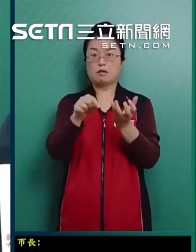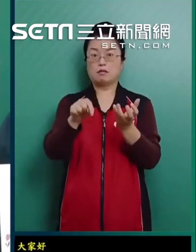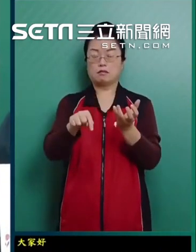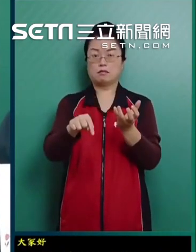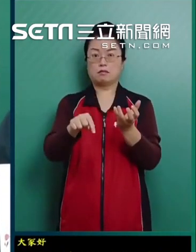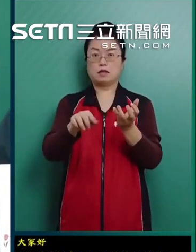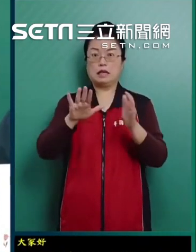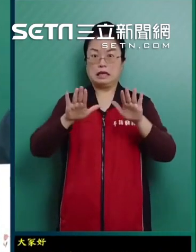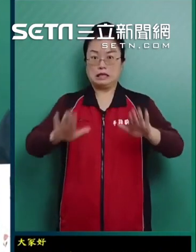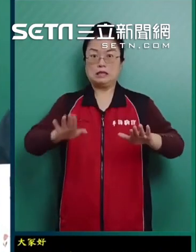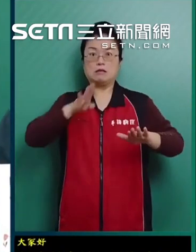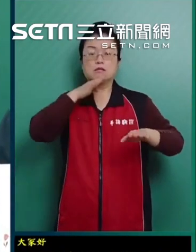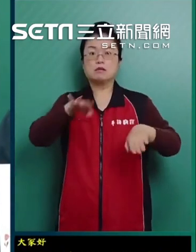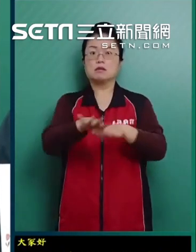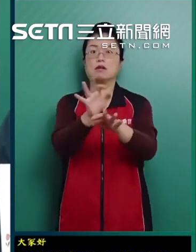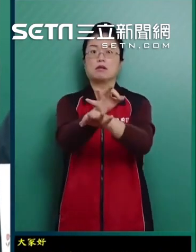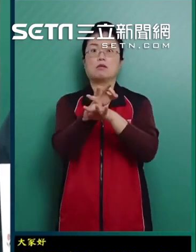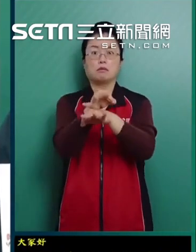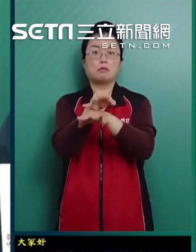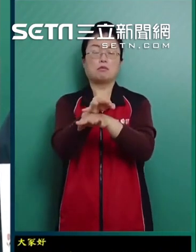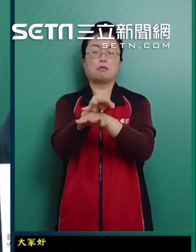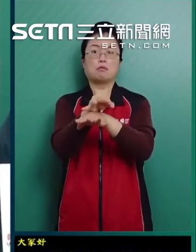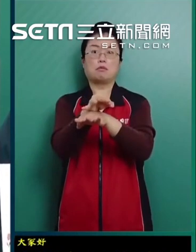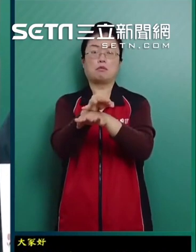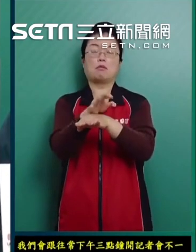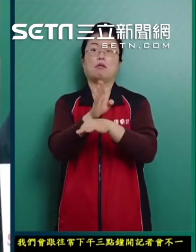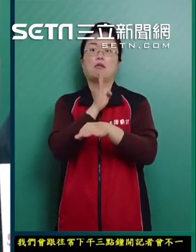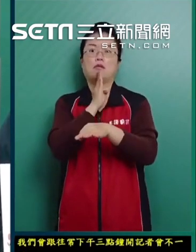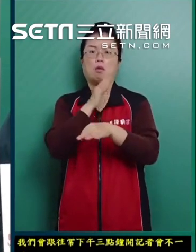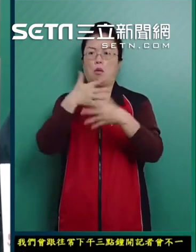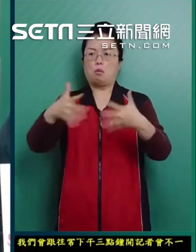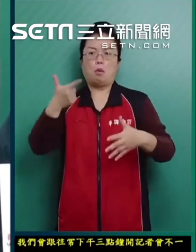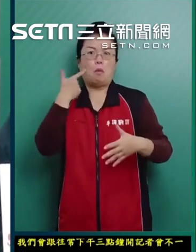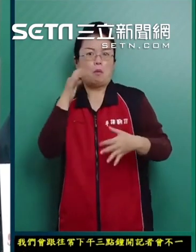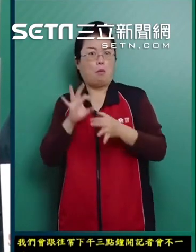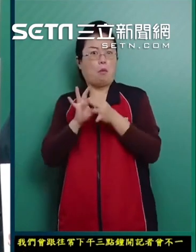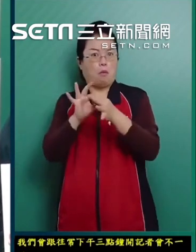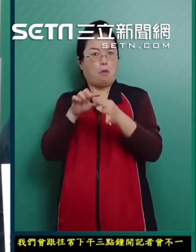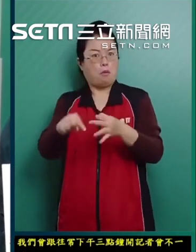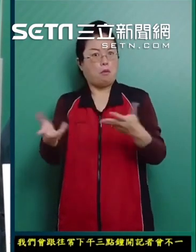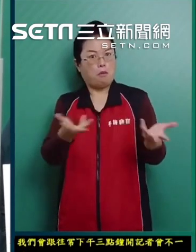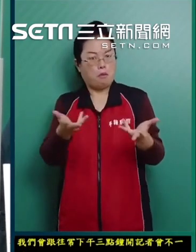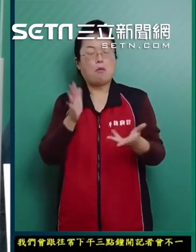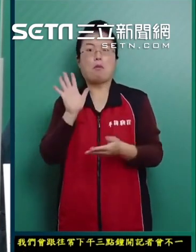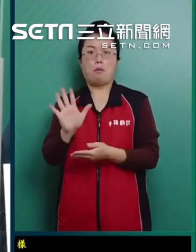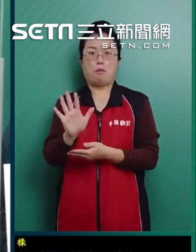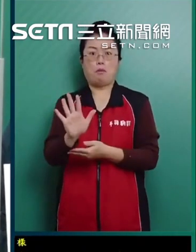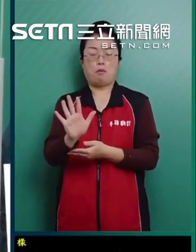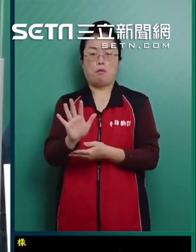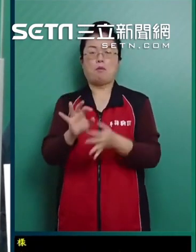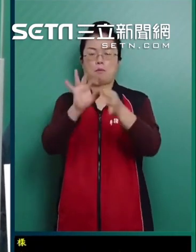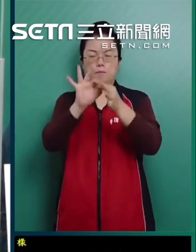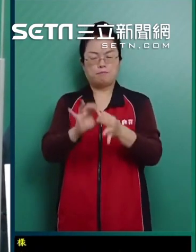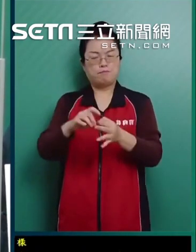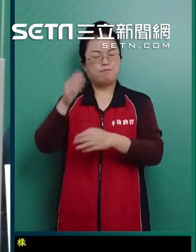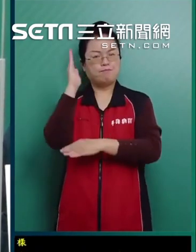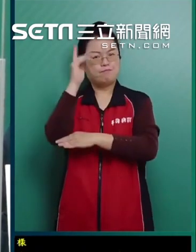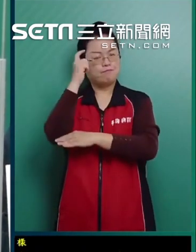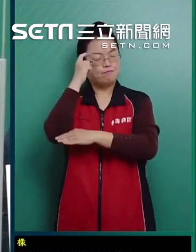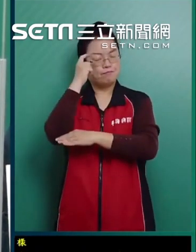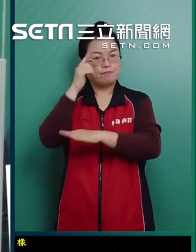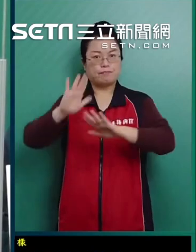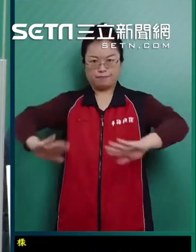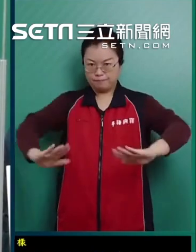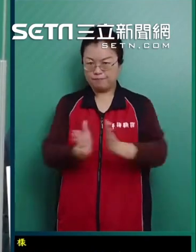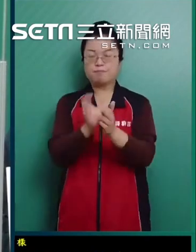多，今天是开学日，许多家长非常关心，所以我们在第一时间就让关心的朋友们能够得知这个状